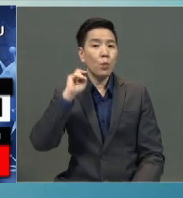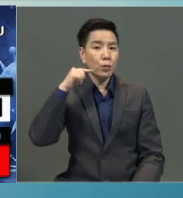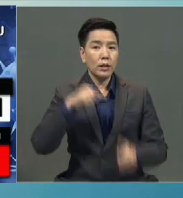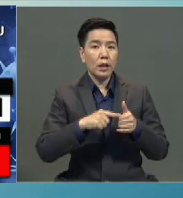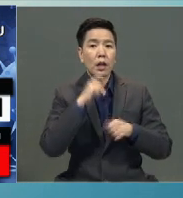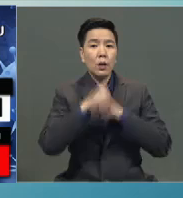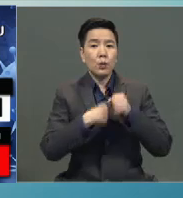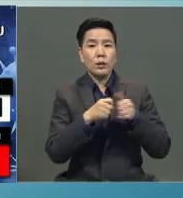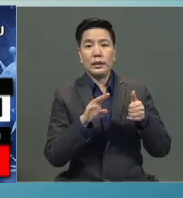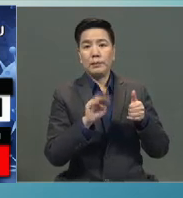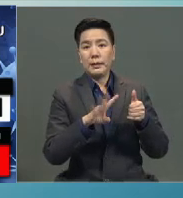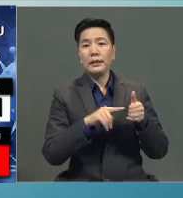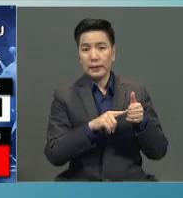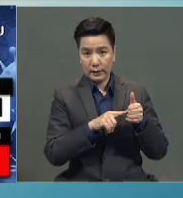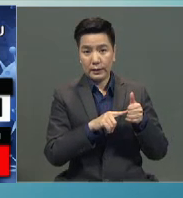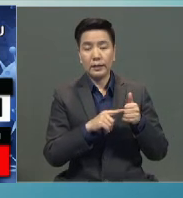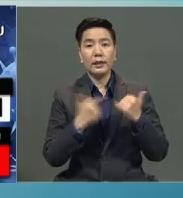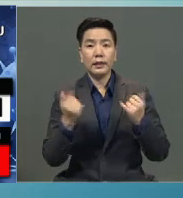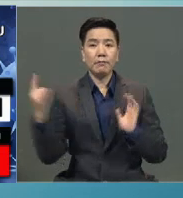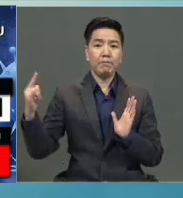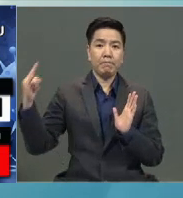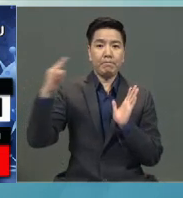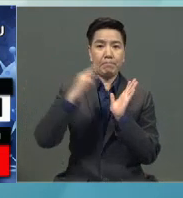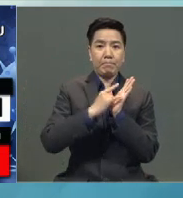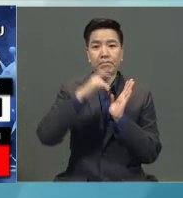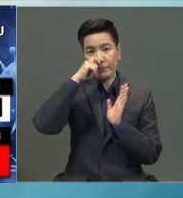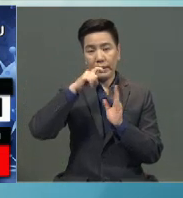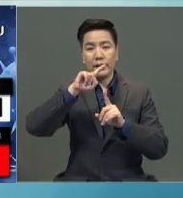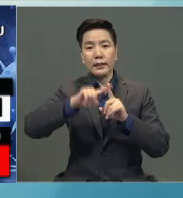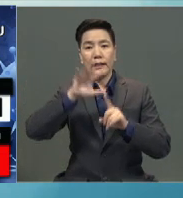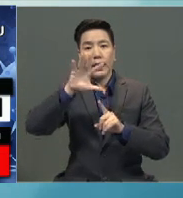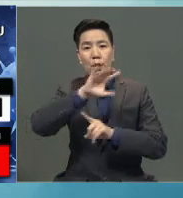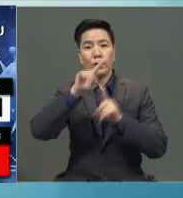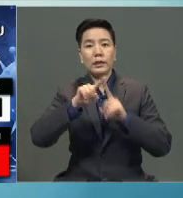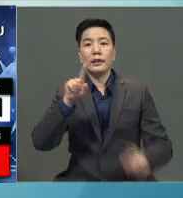มีอายุ 44ปีเท่านั้นนะครับมาถึงเมืองไทยเมื่อ 24